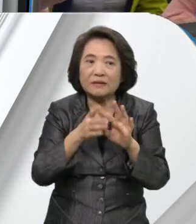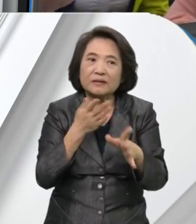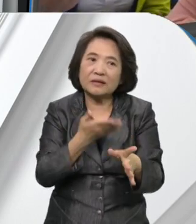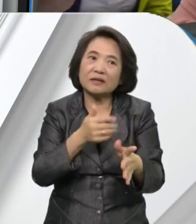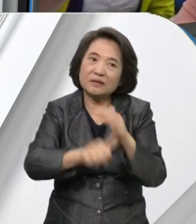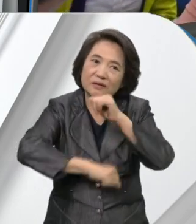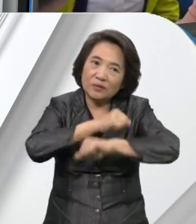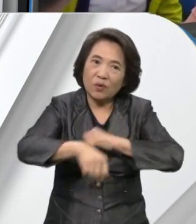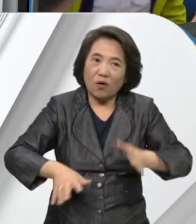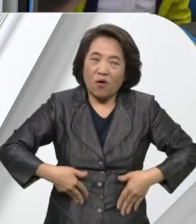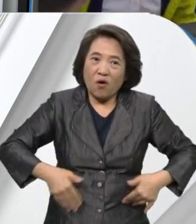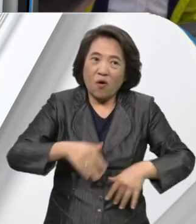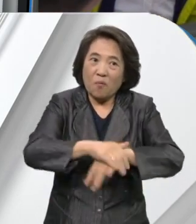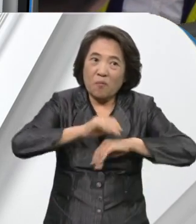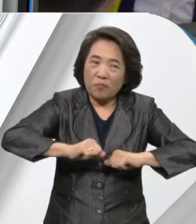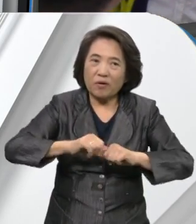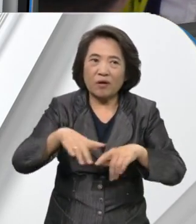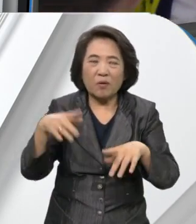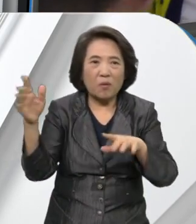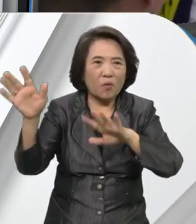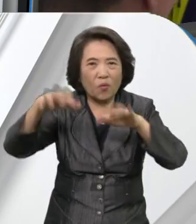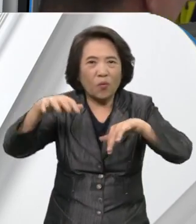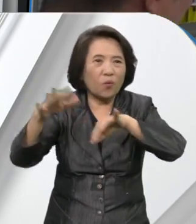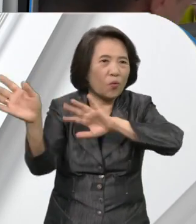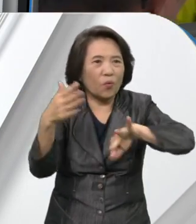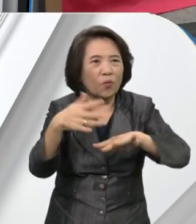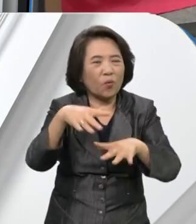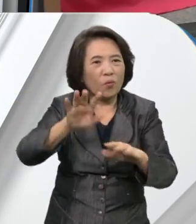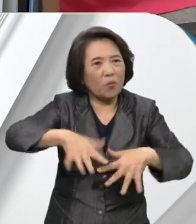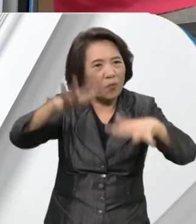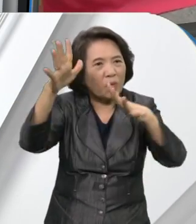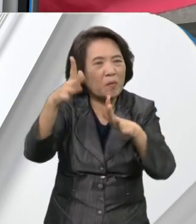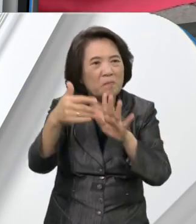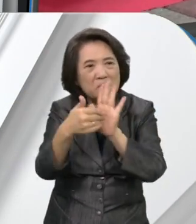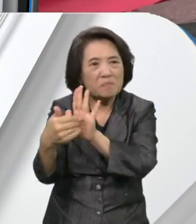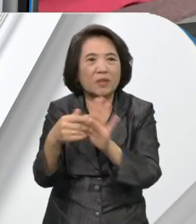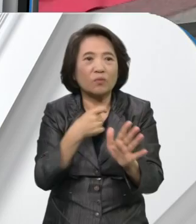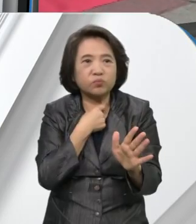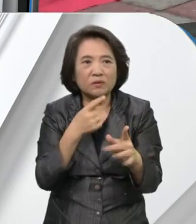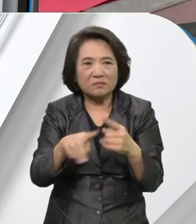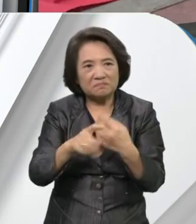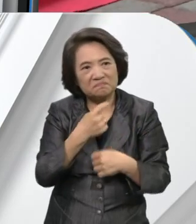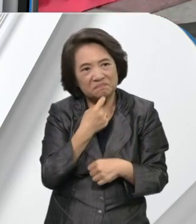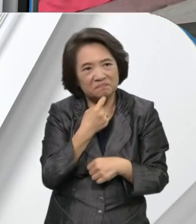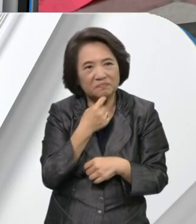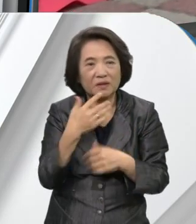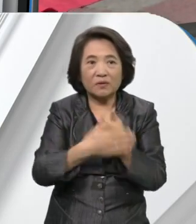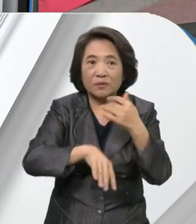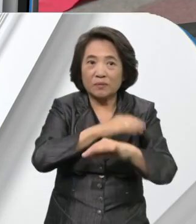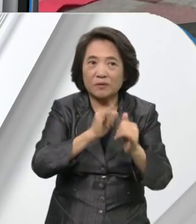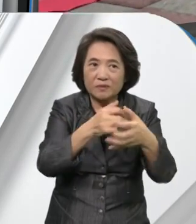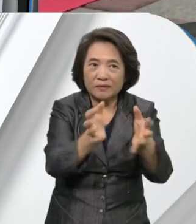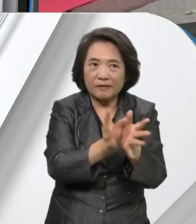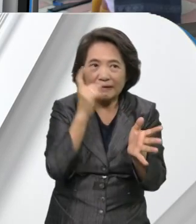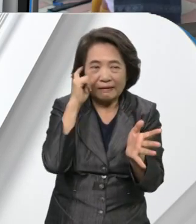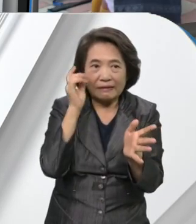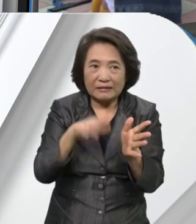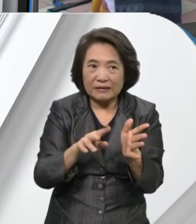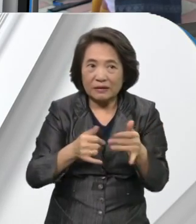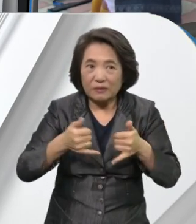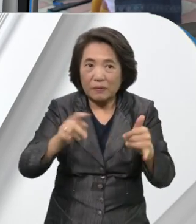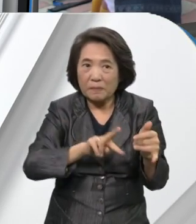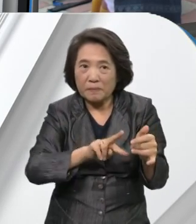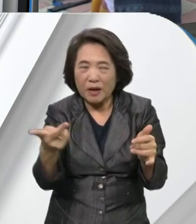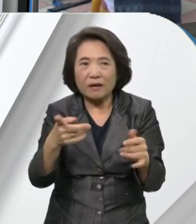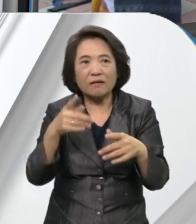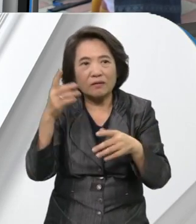生紧急救助了防灾功能。你是外界当道的专业，甚至环保团体认为路线改变